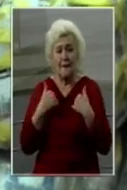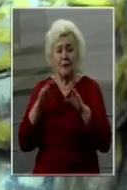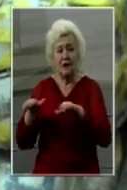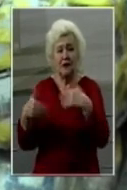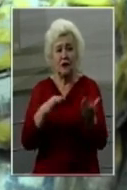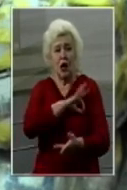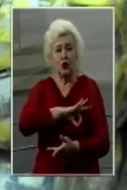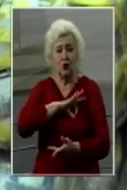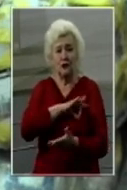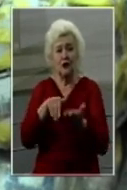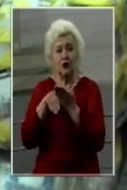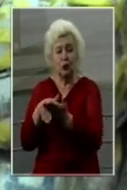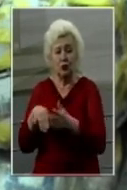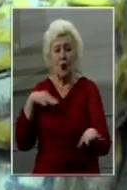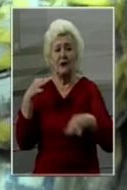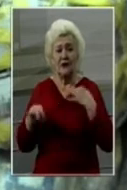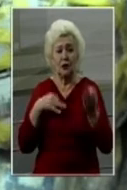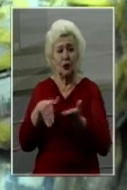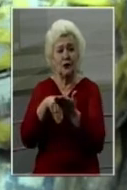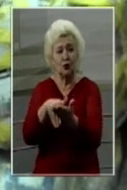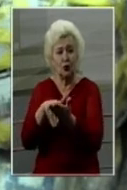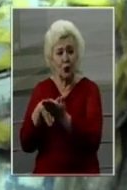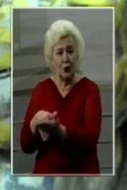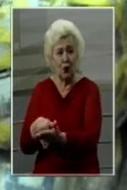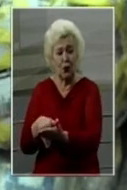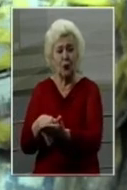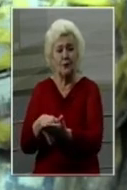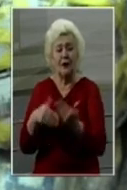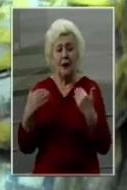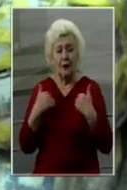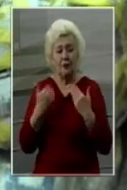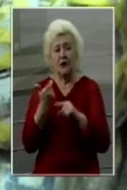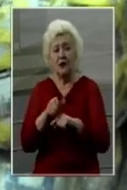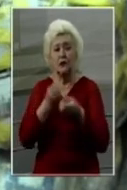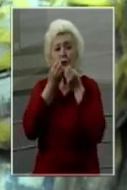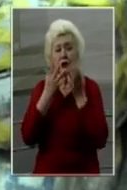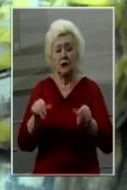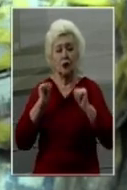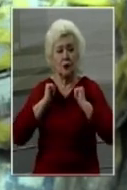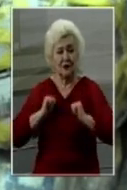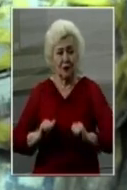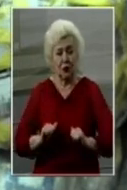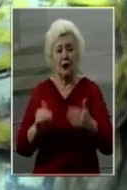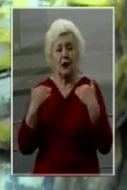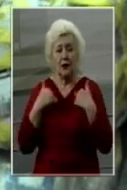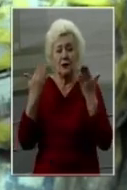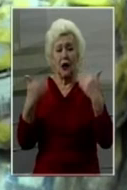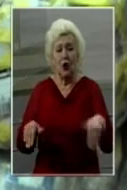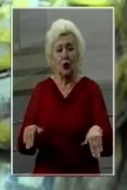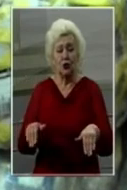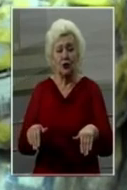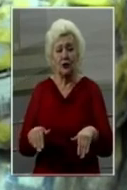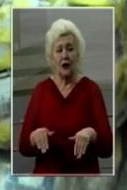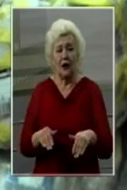надають юридичну допомогу, психологічну допомогу, мені там дуже добре, спокійно. Я вже для себе